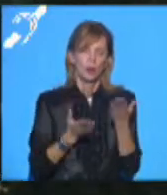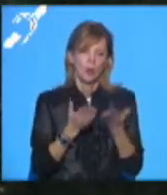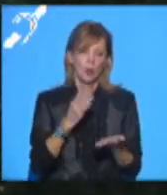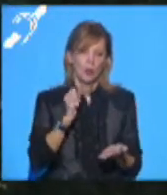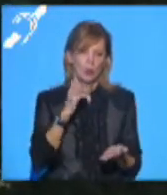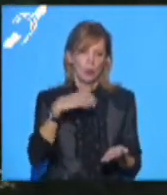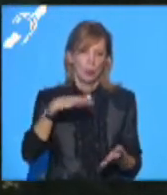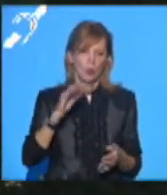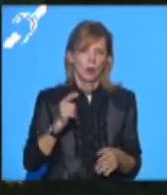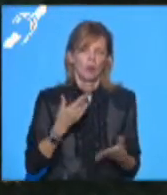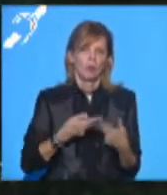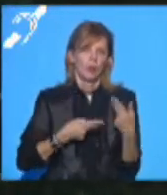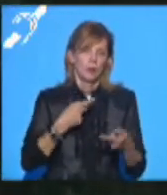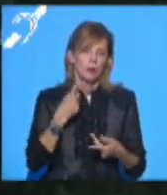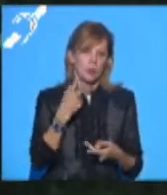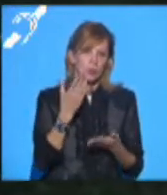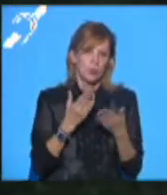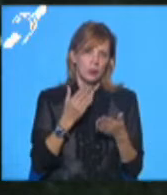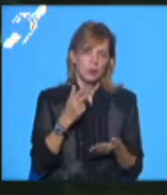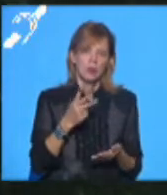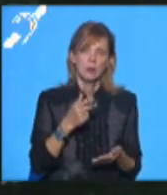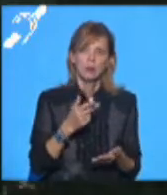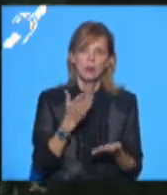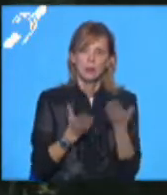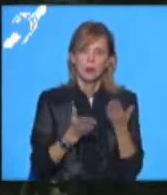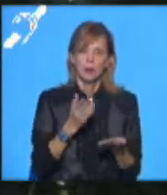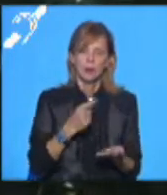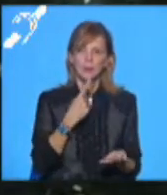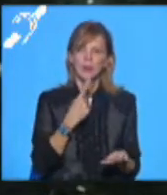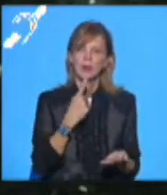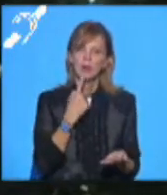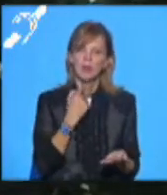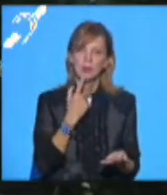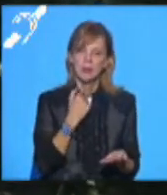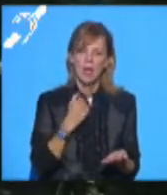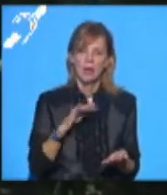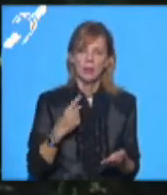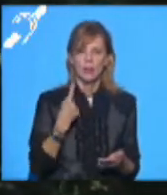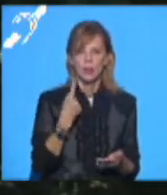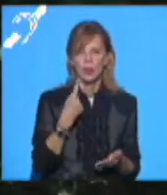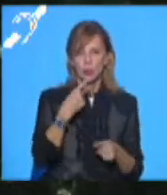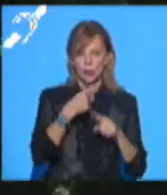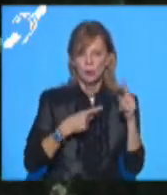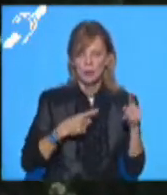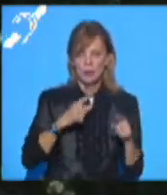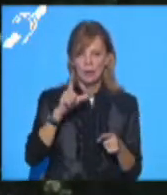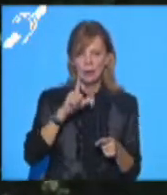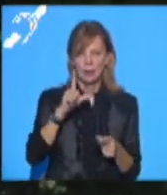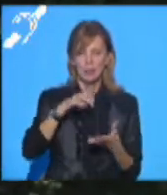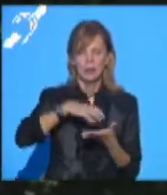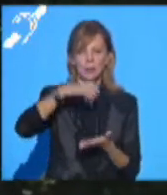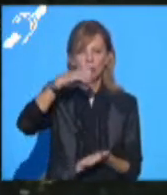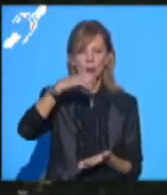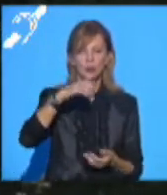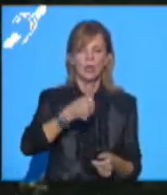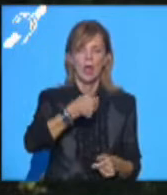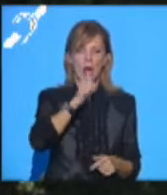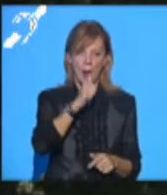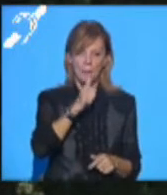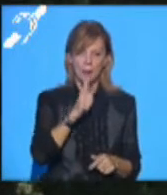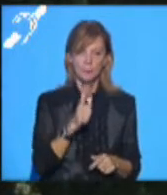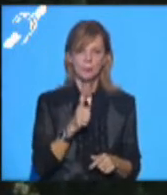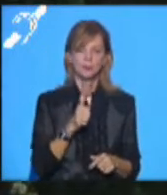smochin, 1 kg de zahăr pun și jumătate de litru de apă. Pun apă la fiert, când îmi fierbe apă